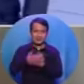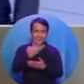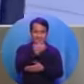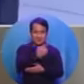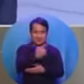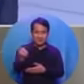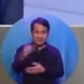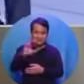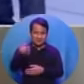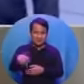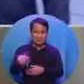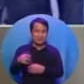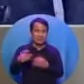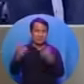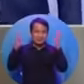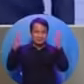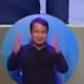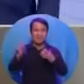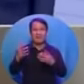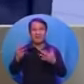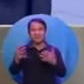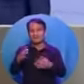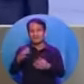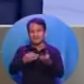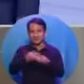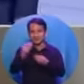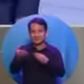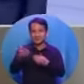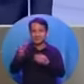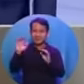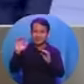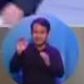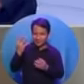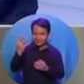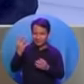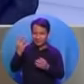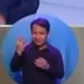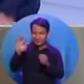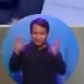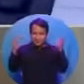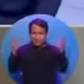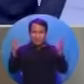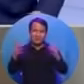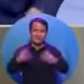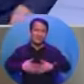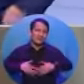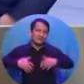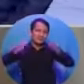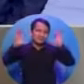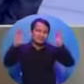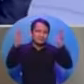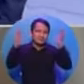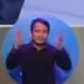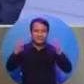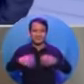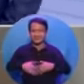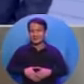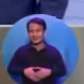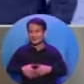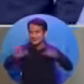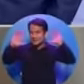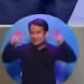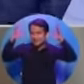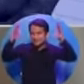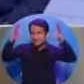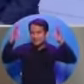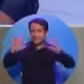isa. Apat. Okay. So, meron na kayo apat na hoodie, apat na toolphone.